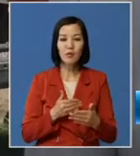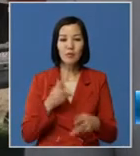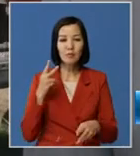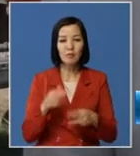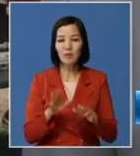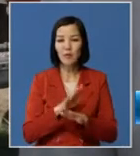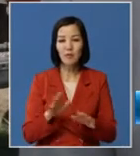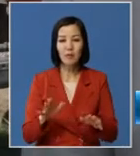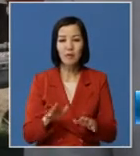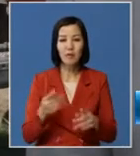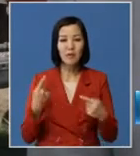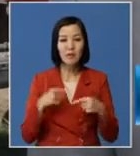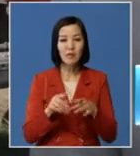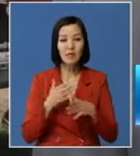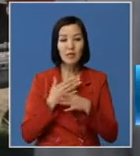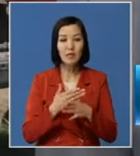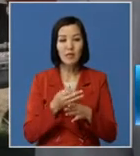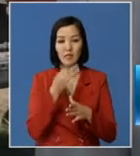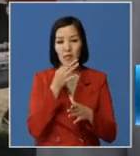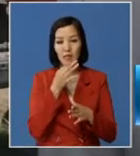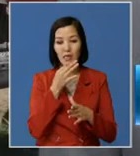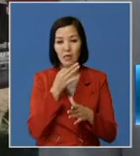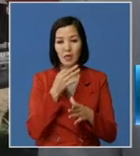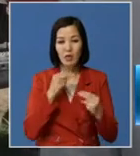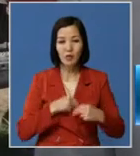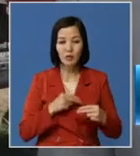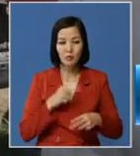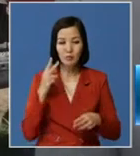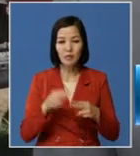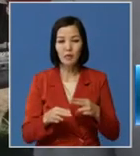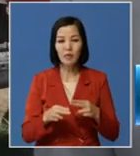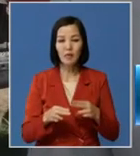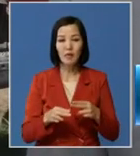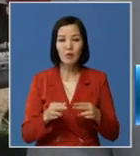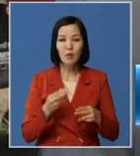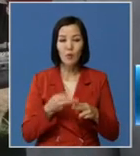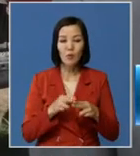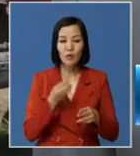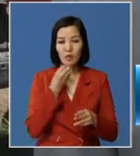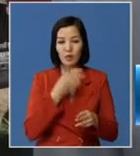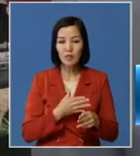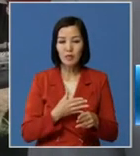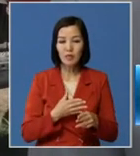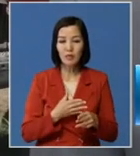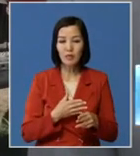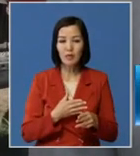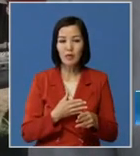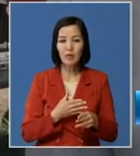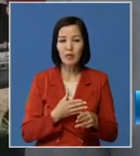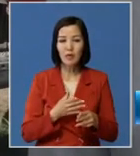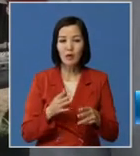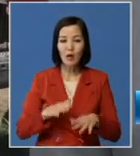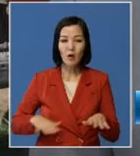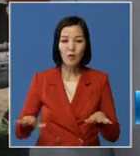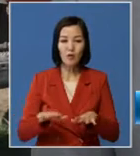техникалардың арқасында. Биыл ертерек бітіп жатырмыз. Көп елге қуаныш сыйлап отыр. Бұрын соңды ондай келмеген аудан, осы аудан